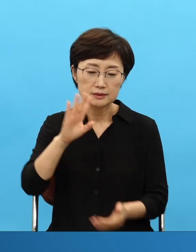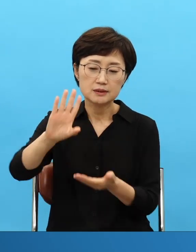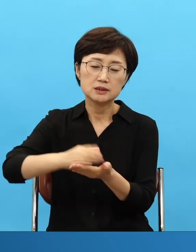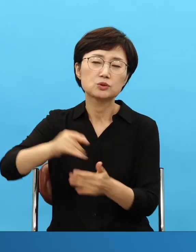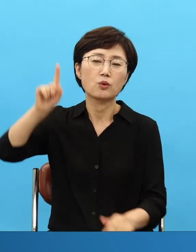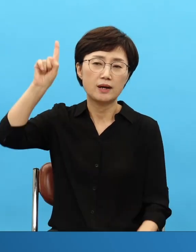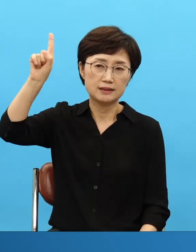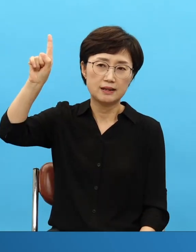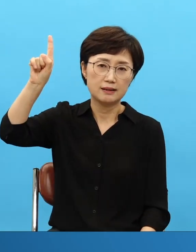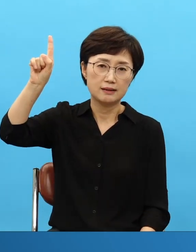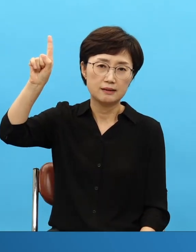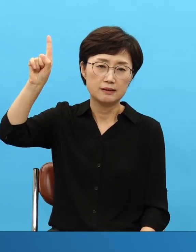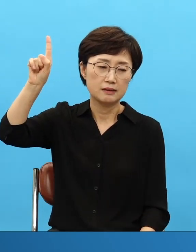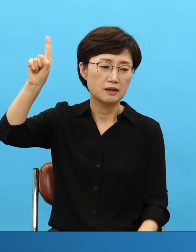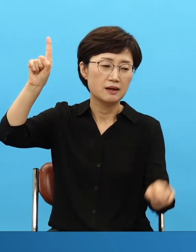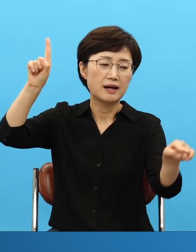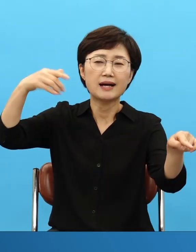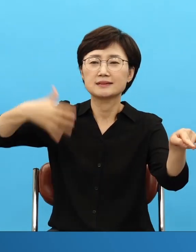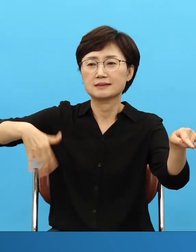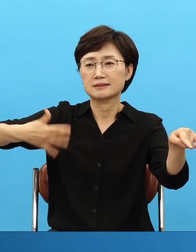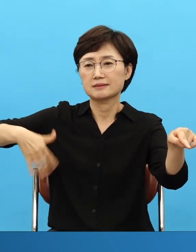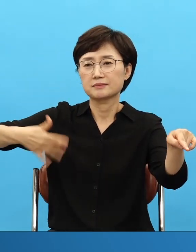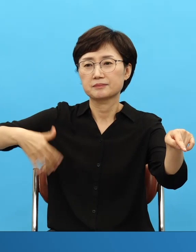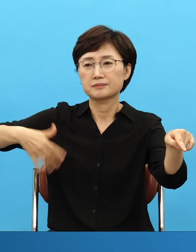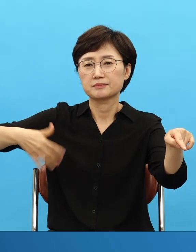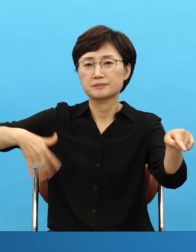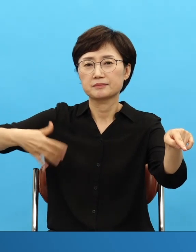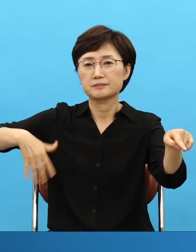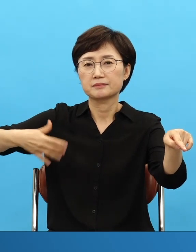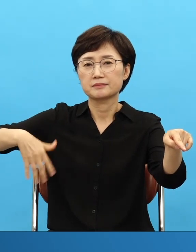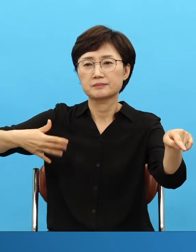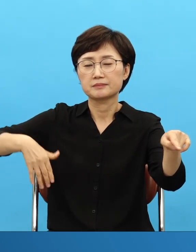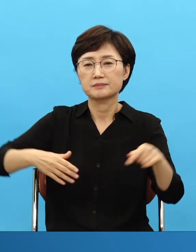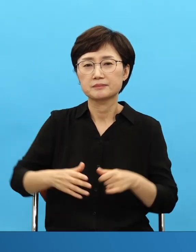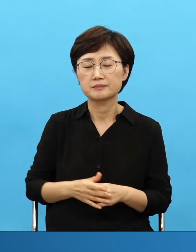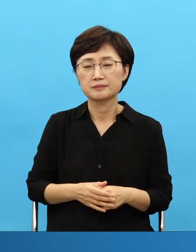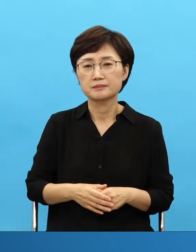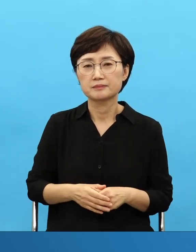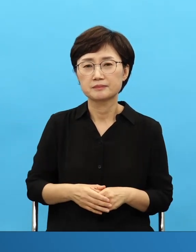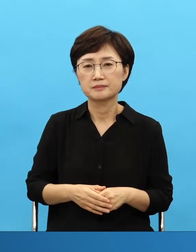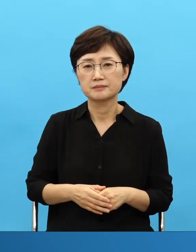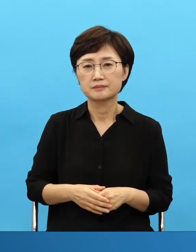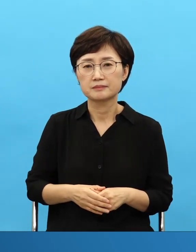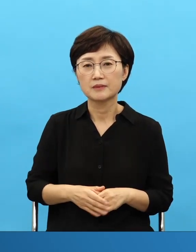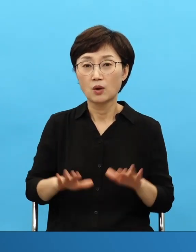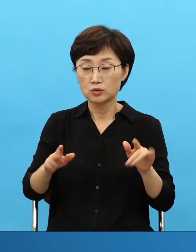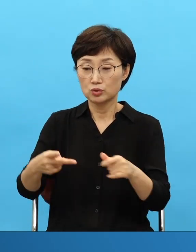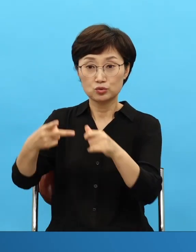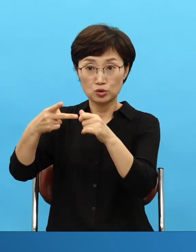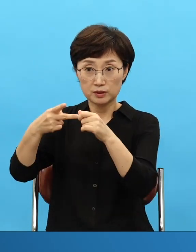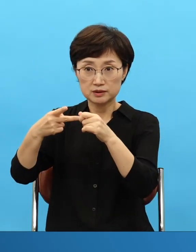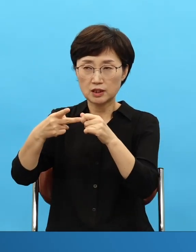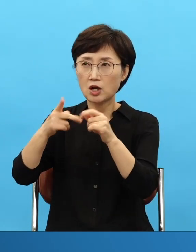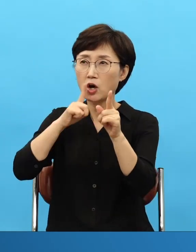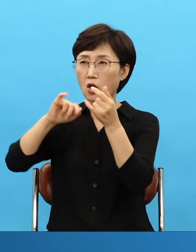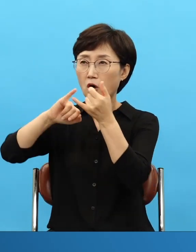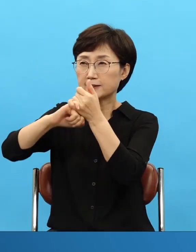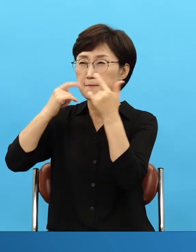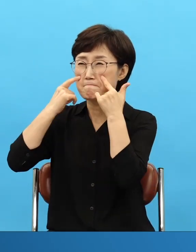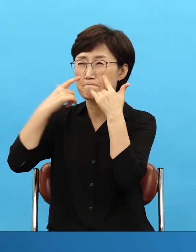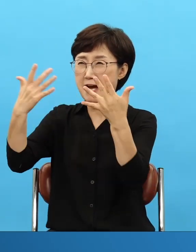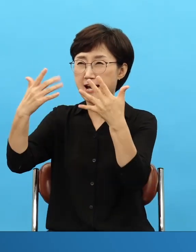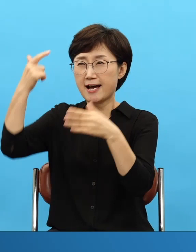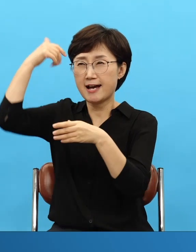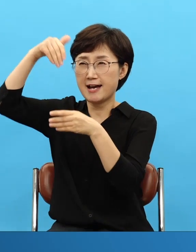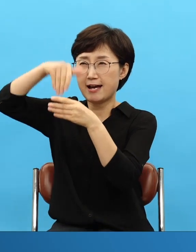why? Only 그게 안 Christ. 심해져 그래요. Because only Christ has not been planted into that 여기다가 이제 country. 오늘 정확한 언약이 내게 심어졌다.